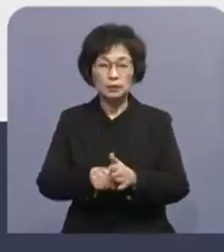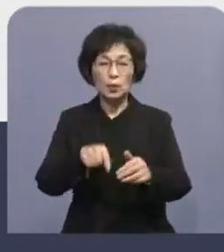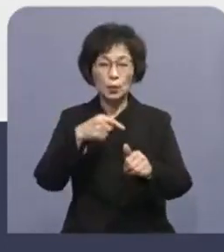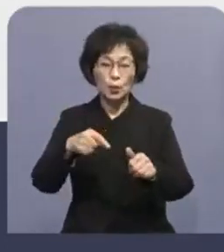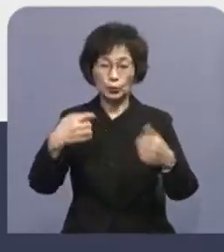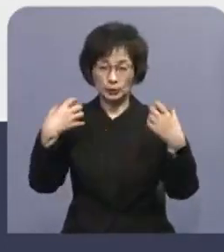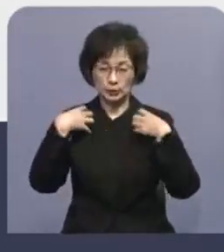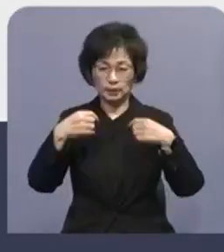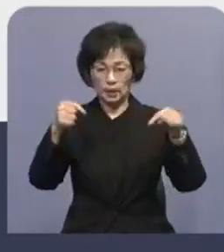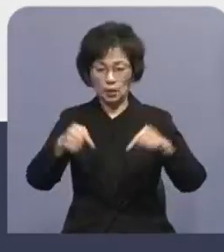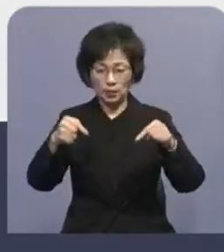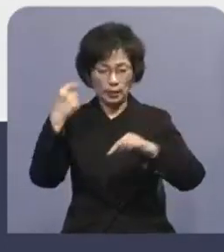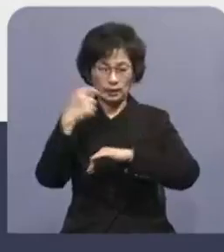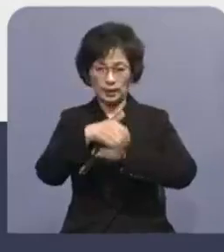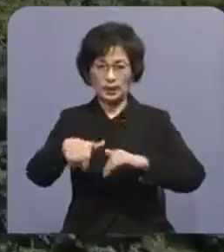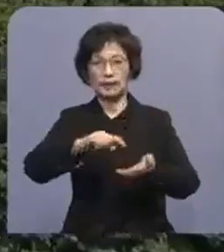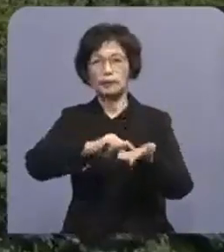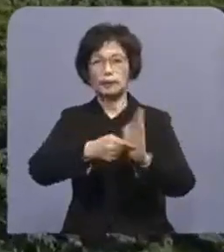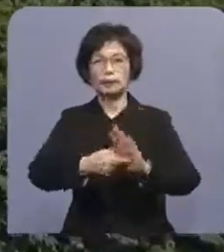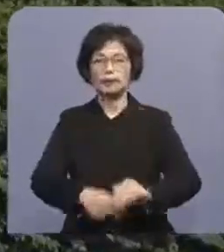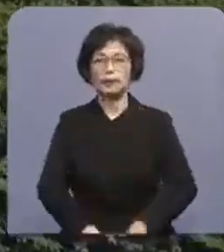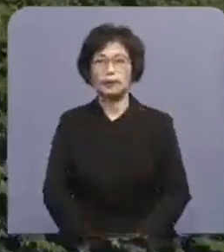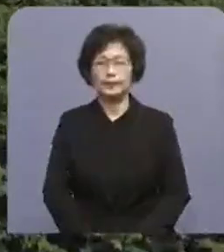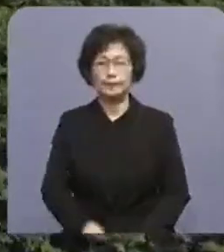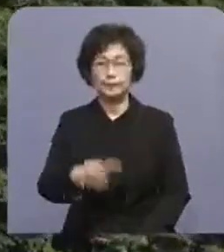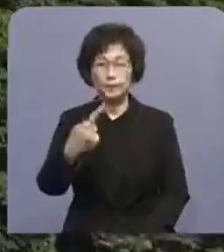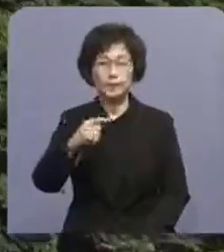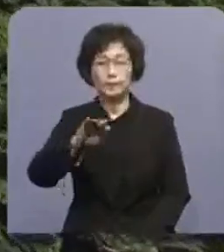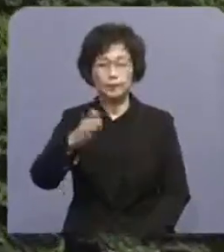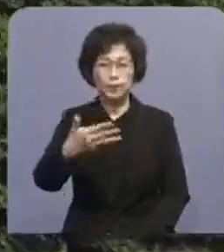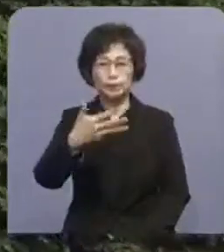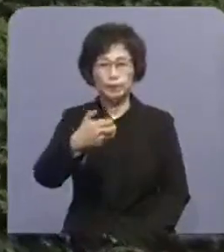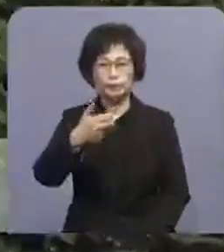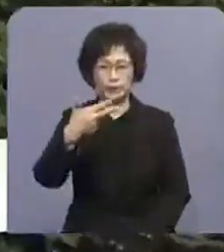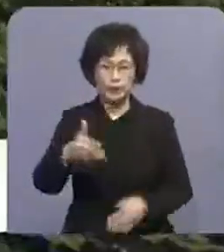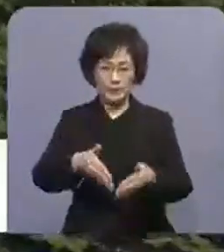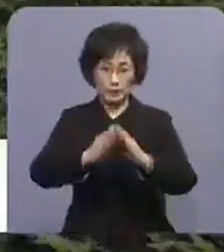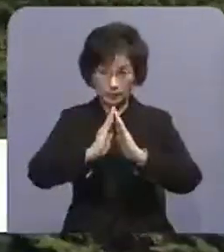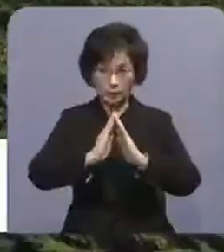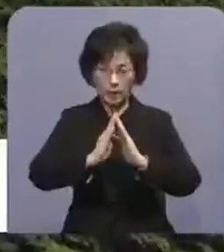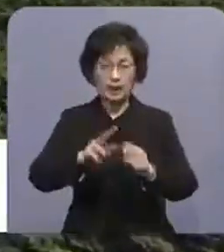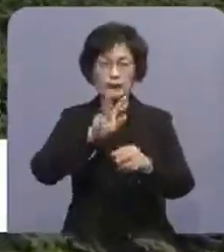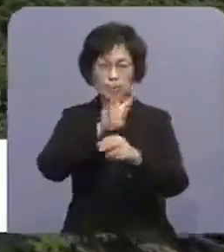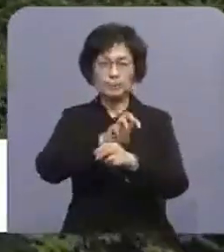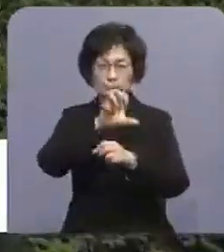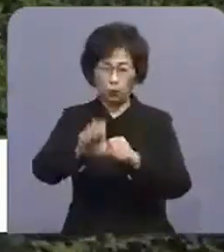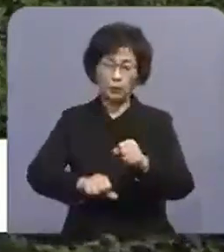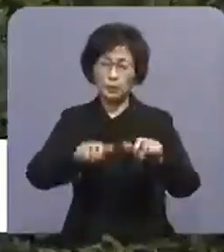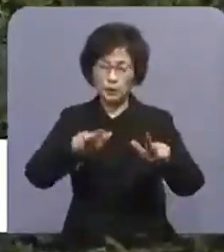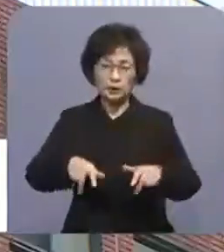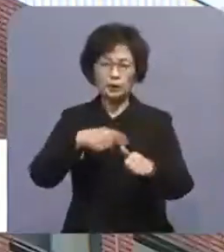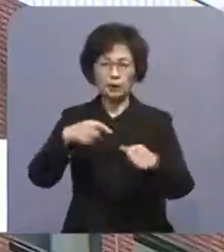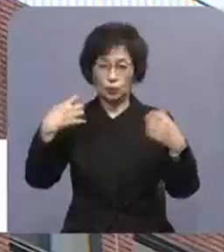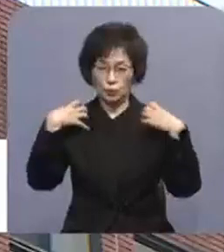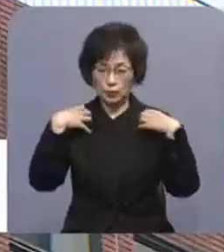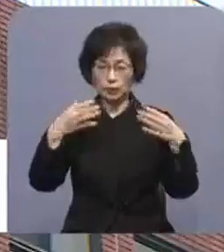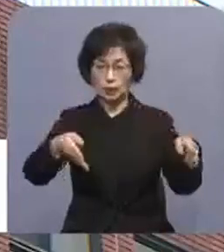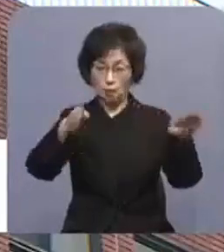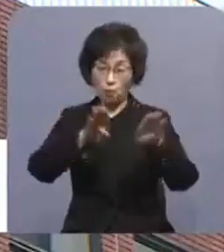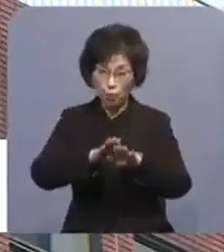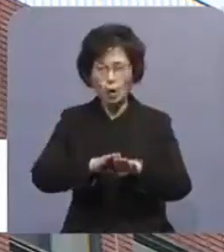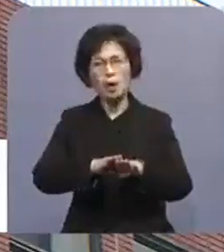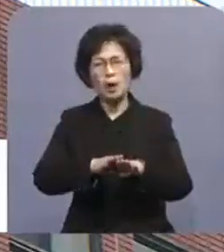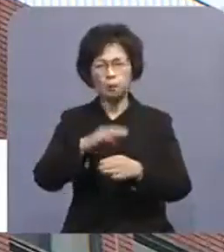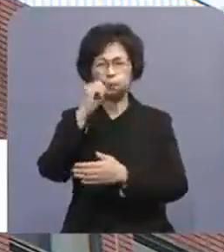교육청과 협의할 계획이라고 밝혔습니다. 1987년 준공해 35년 된 현재 교육청 건물은